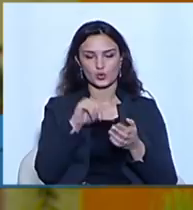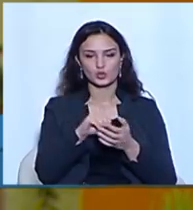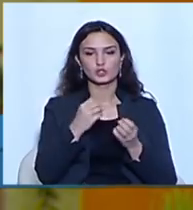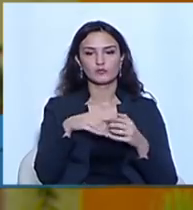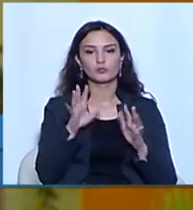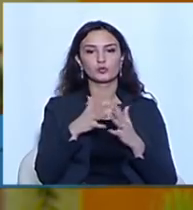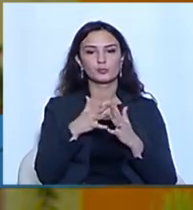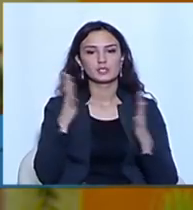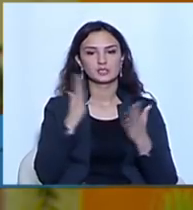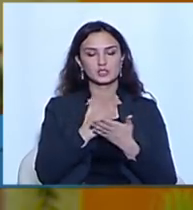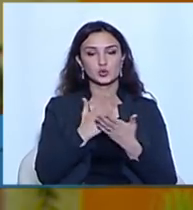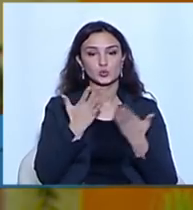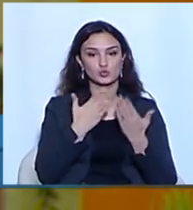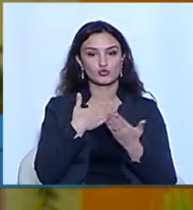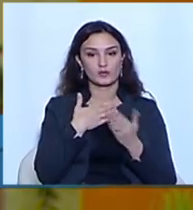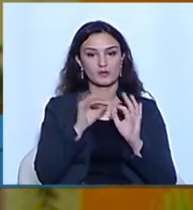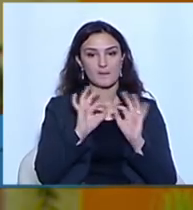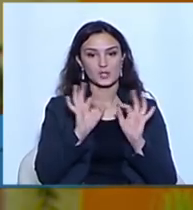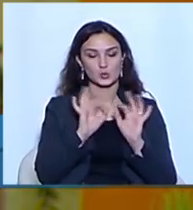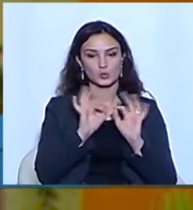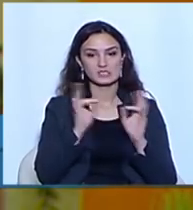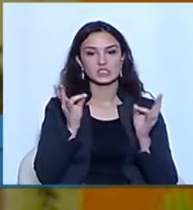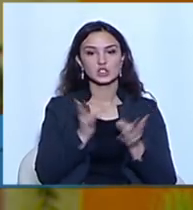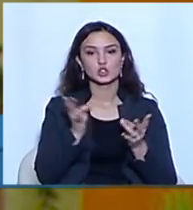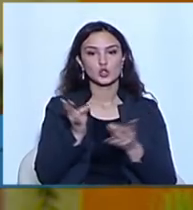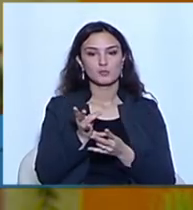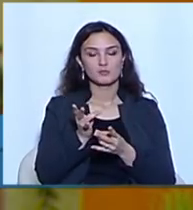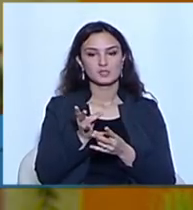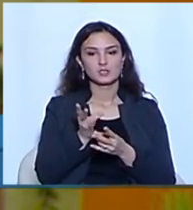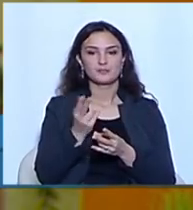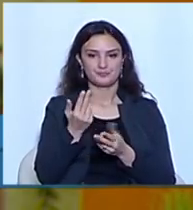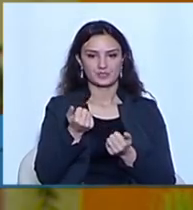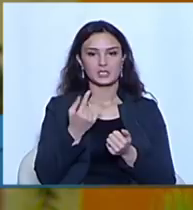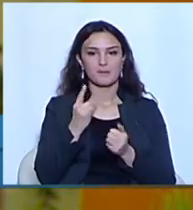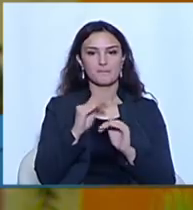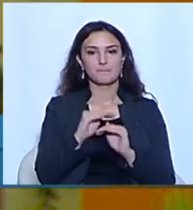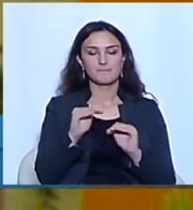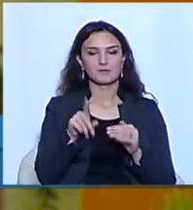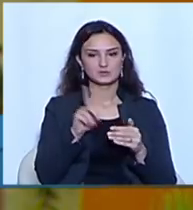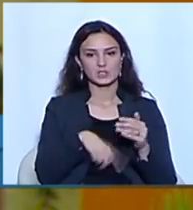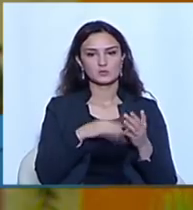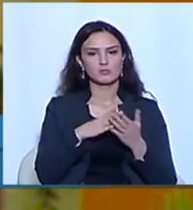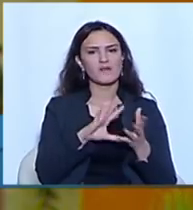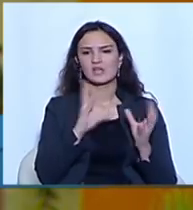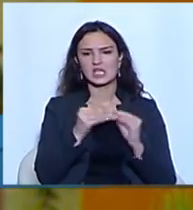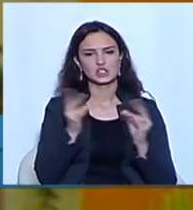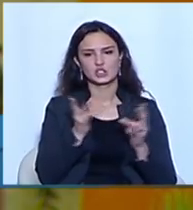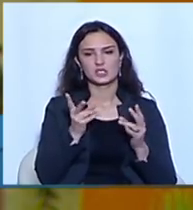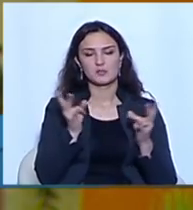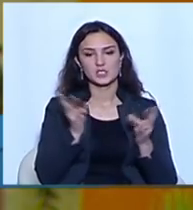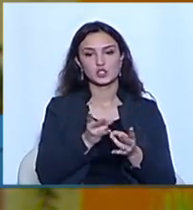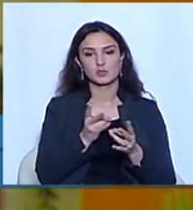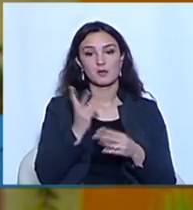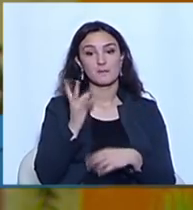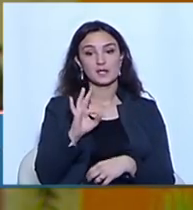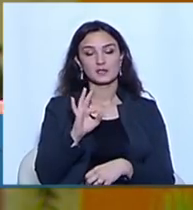უფრო დიდია. თუ ჩვენ ლაპარაკობთ საჭიროებებზე, რასაკვირველია, ბავშვს დარწმუნებული ვარ, ყველა სჭირდება,